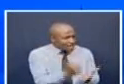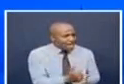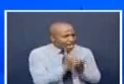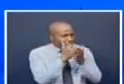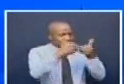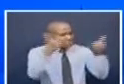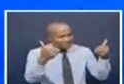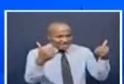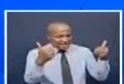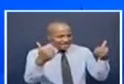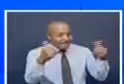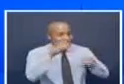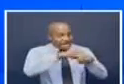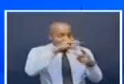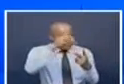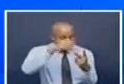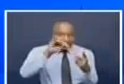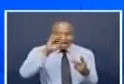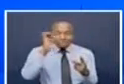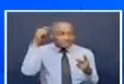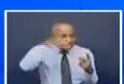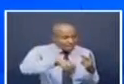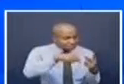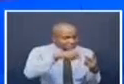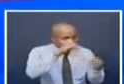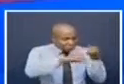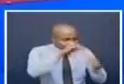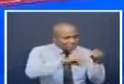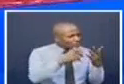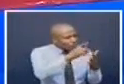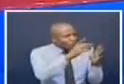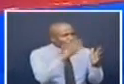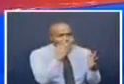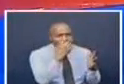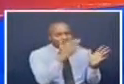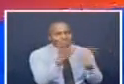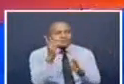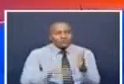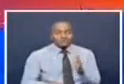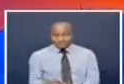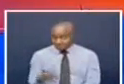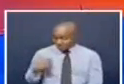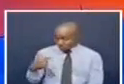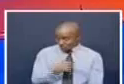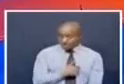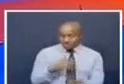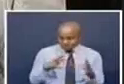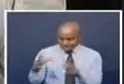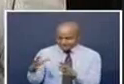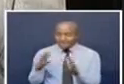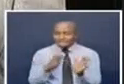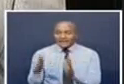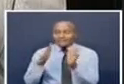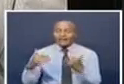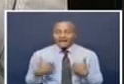la mchujo? Pengine tume ya uchaguzi ingilie au mna mpango gani, ama unadhani ni njia gani bora zaidi? Lakini kama chama tuna mpangilio wetu sasa.